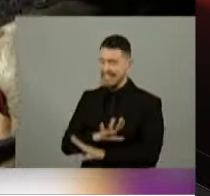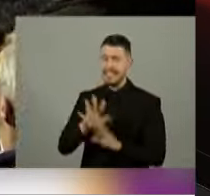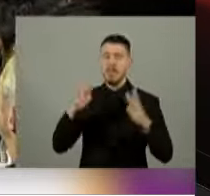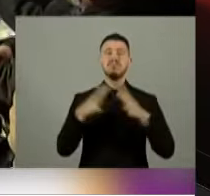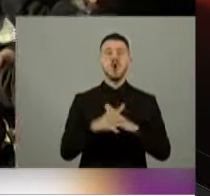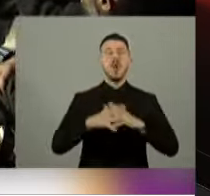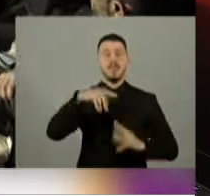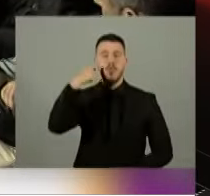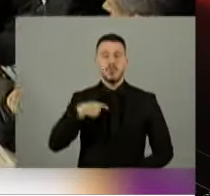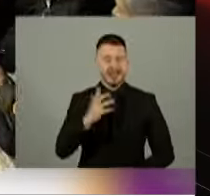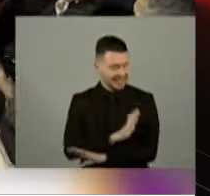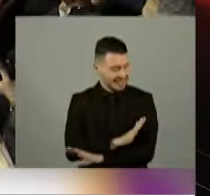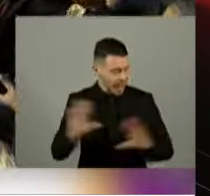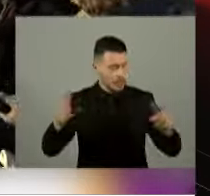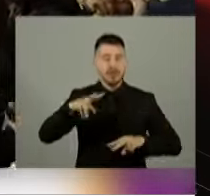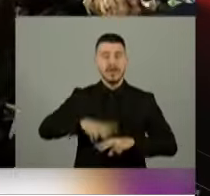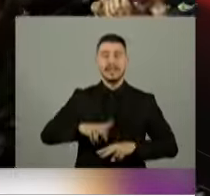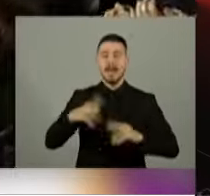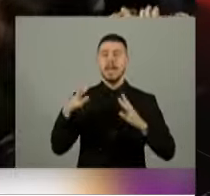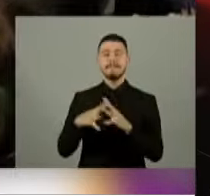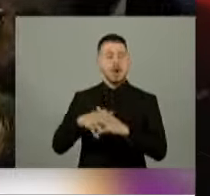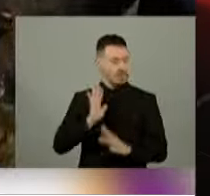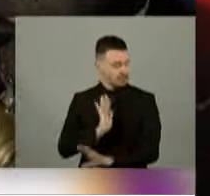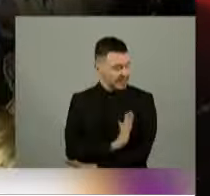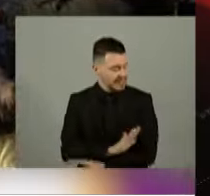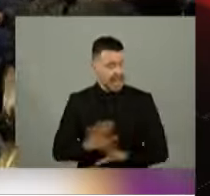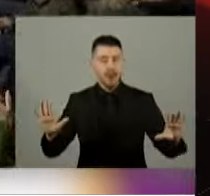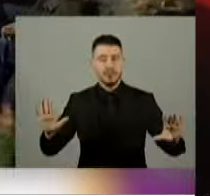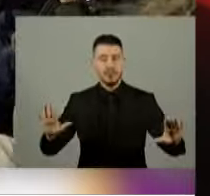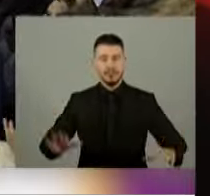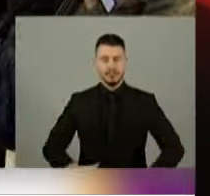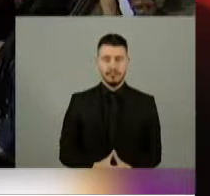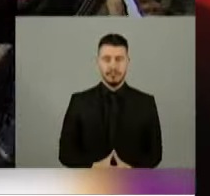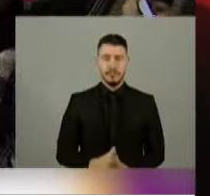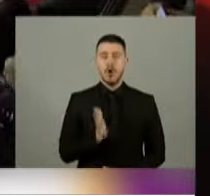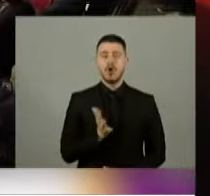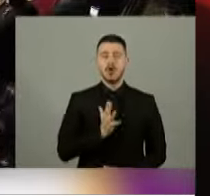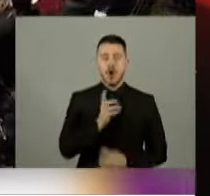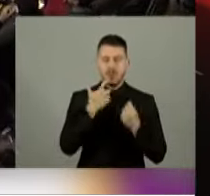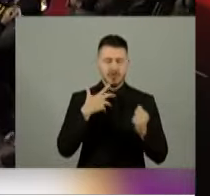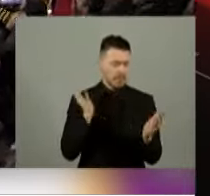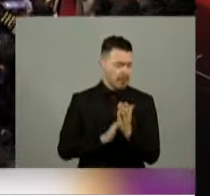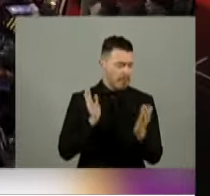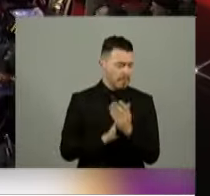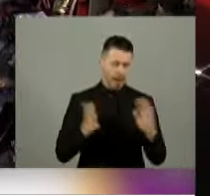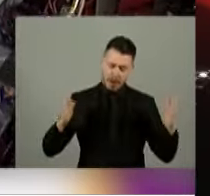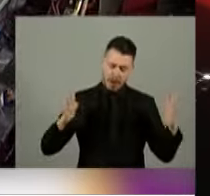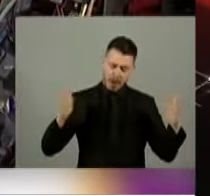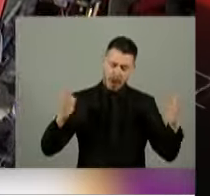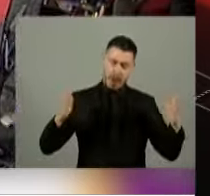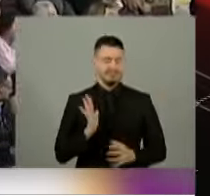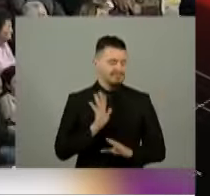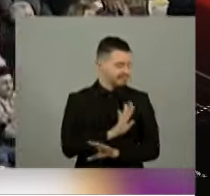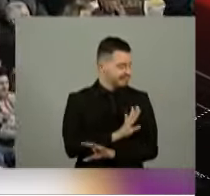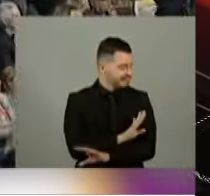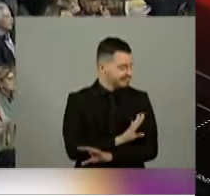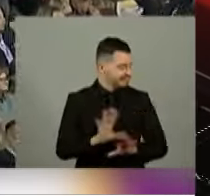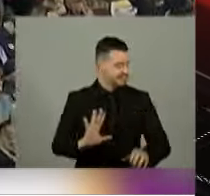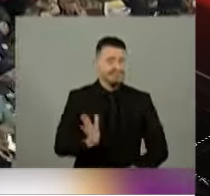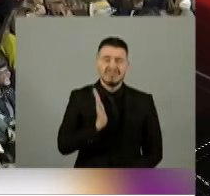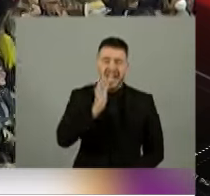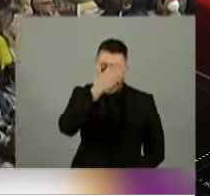συλλογικά του ΣΥΡΙΖΑ. Τι επιδίωξε να κάνει ο κύριος Τσίπρας? Νομίζω ότι επιδίωξε να υπενθυμίσει την